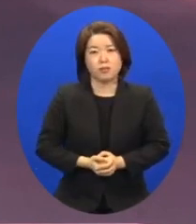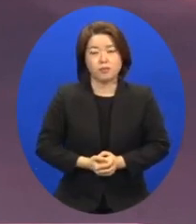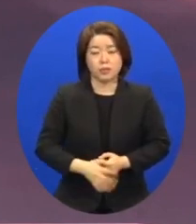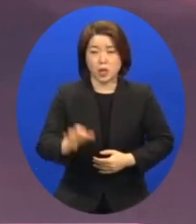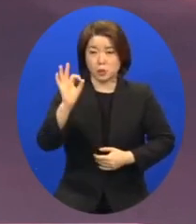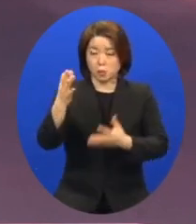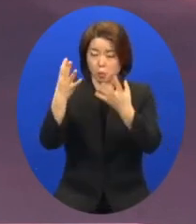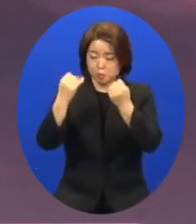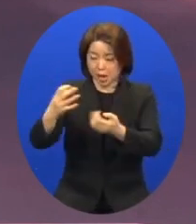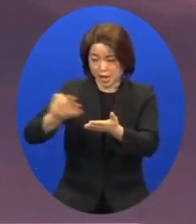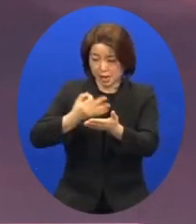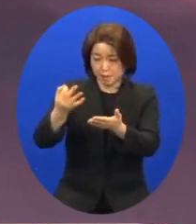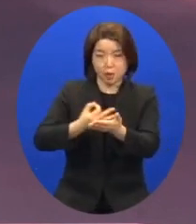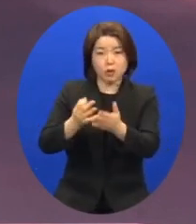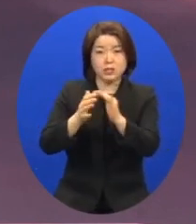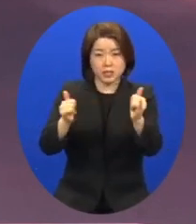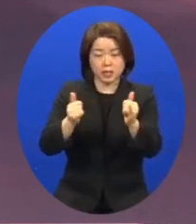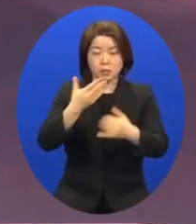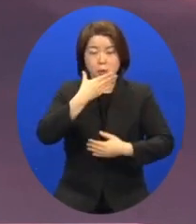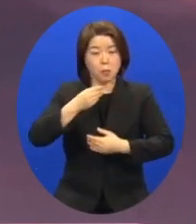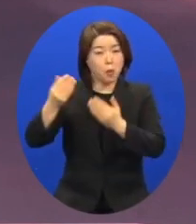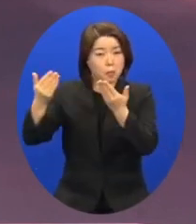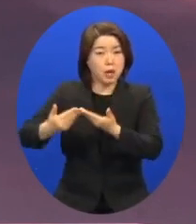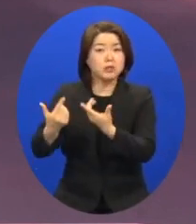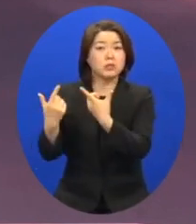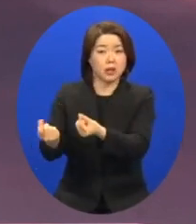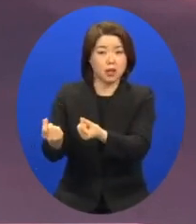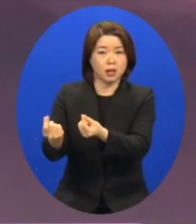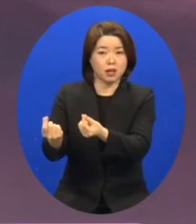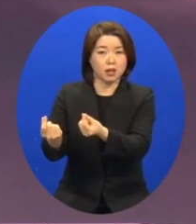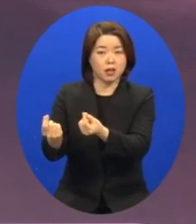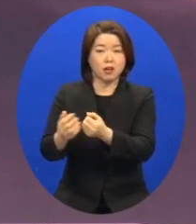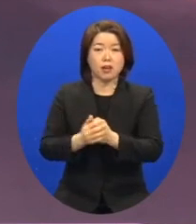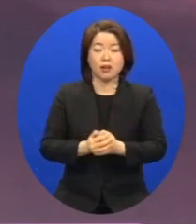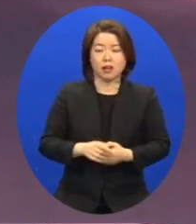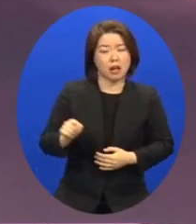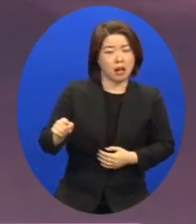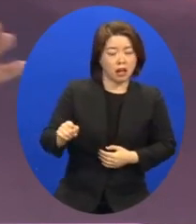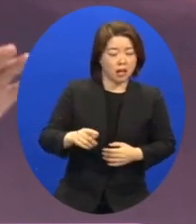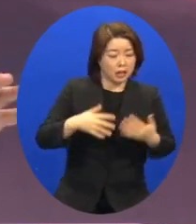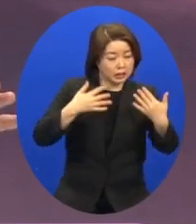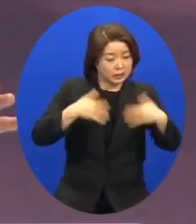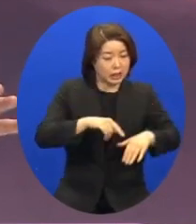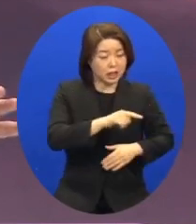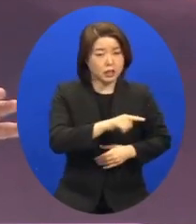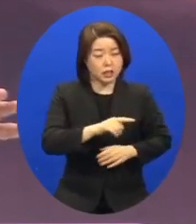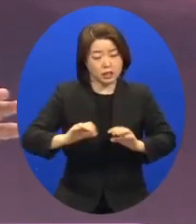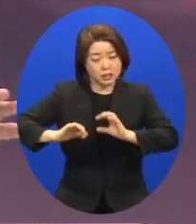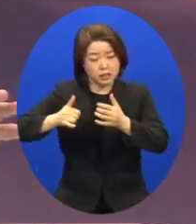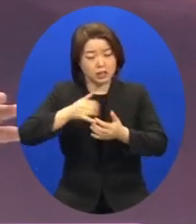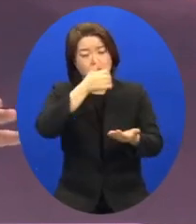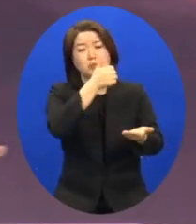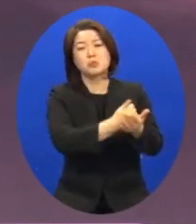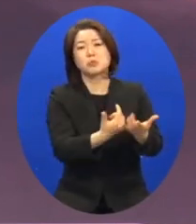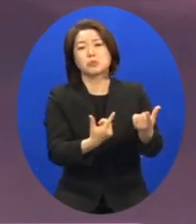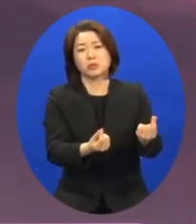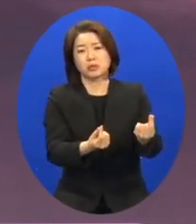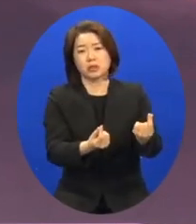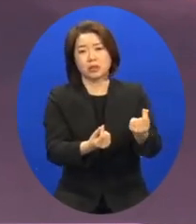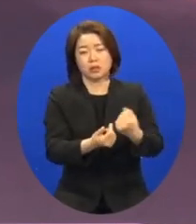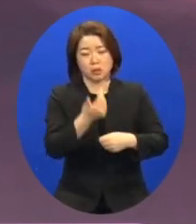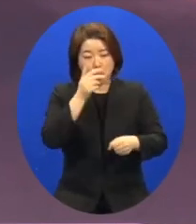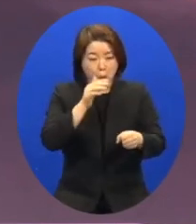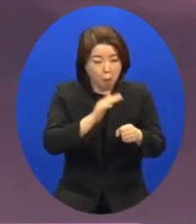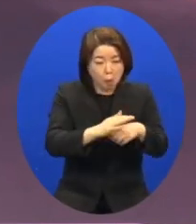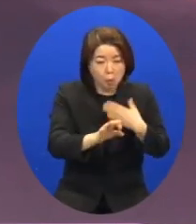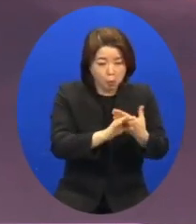돈을 많이 번 사람이 복을 받은 것입니다 약한게 세상에서는 죄입니다 억울하면